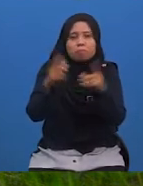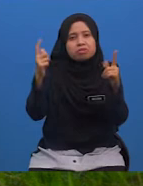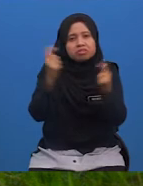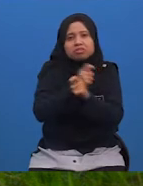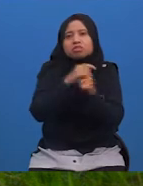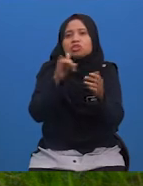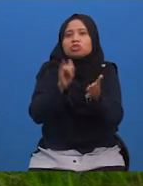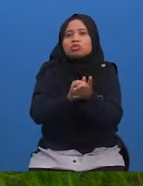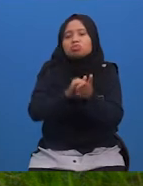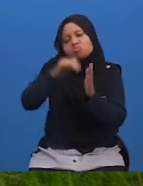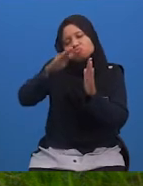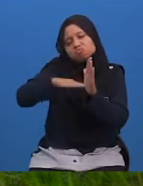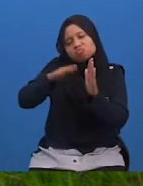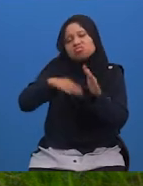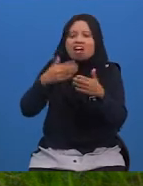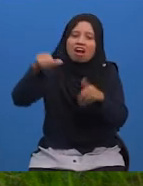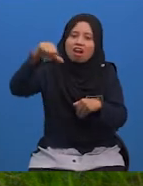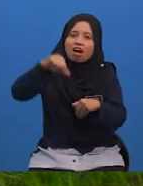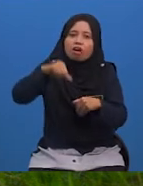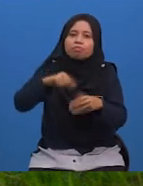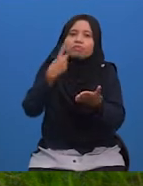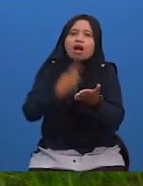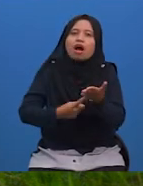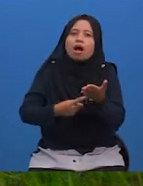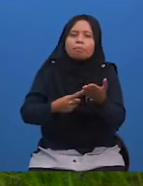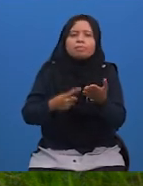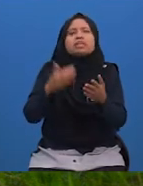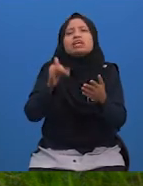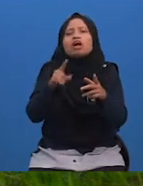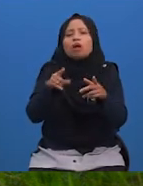pertandingan itu kurang memuaskan, apakah tindakan kamu?